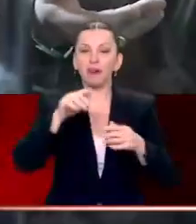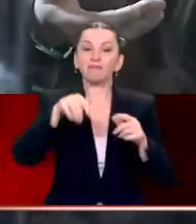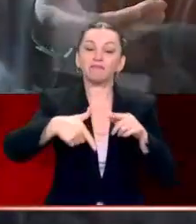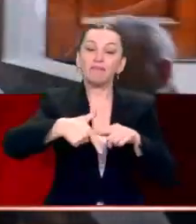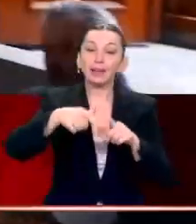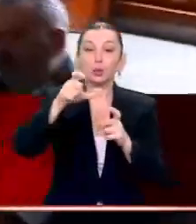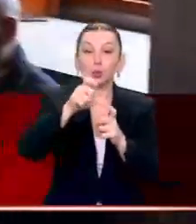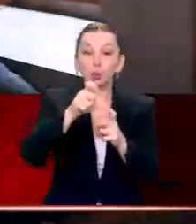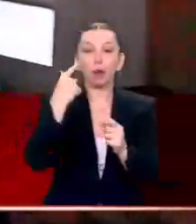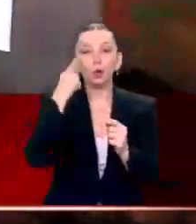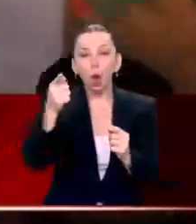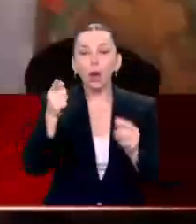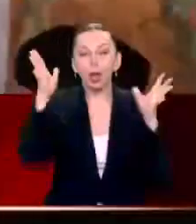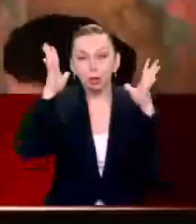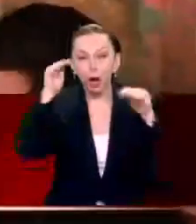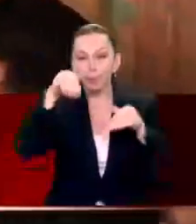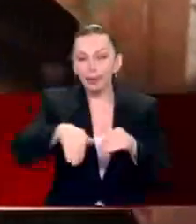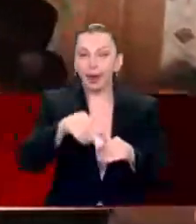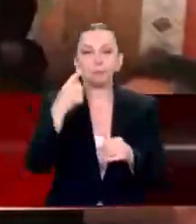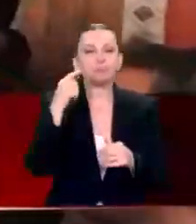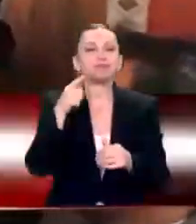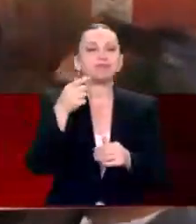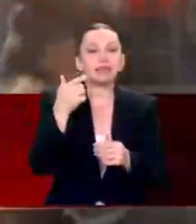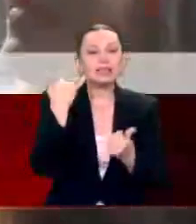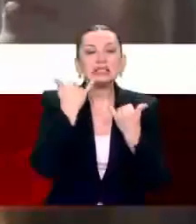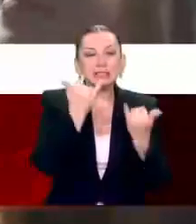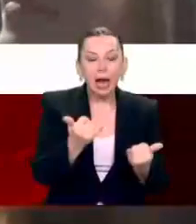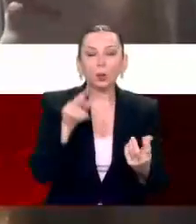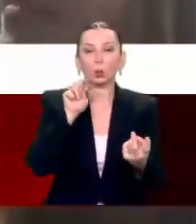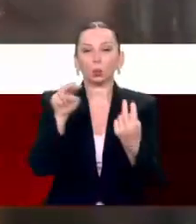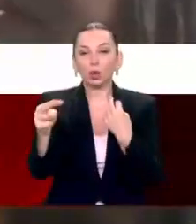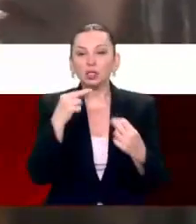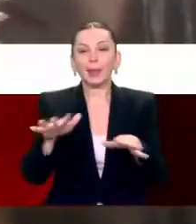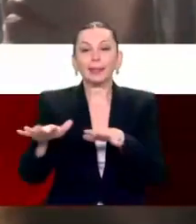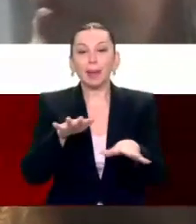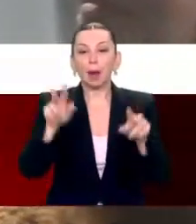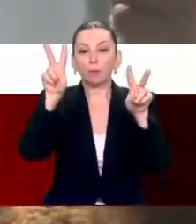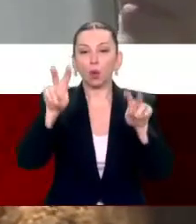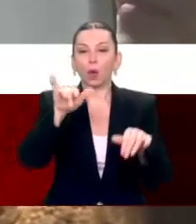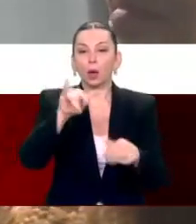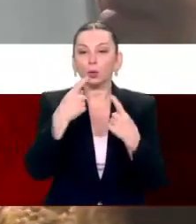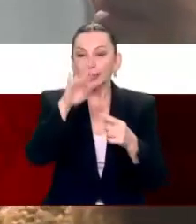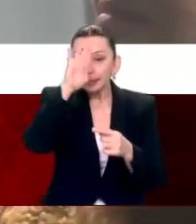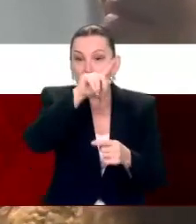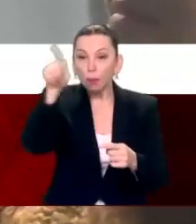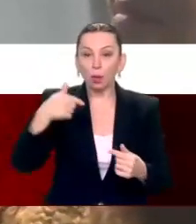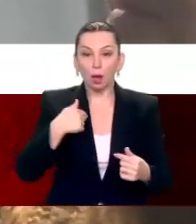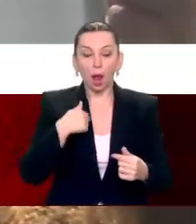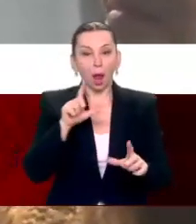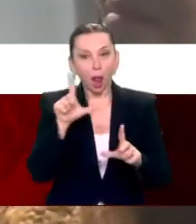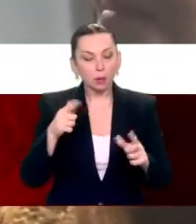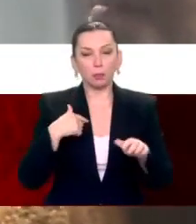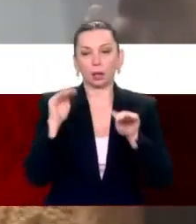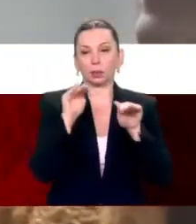Mehmet Türbesi'ni ziyaret etti. Ulaşım ve deprem gündemine dikkati çekti. İstanbulluların bize ihtiyaç duyduğu her anda